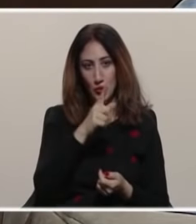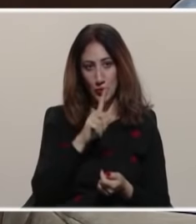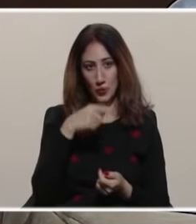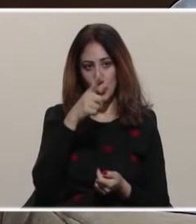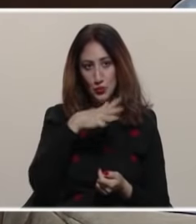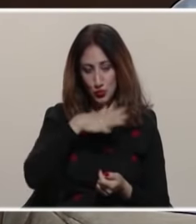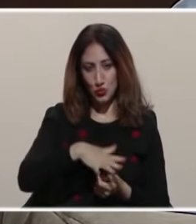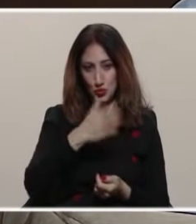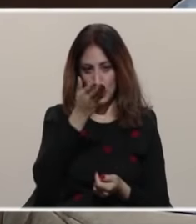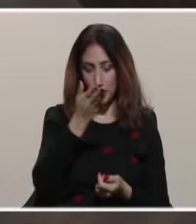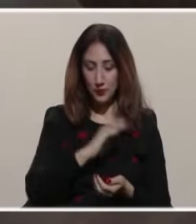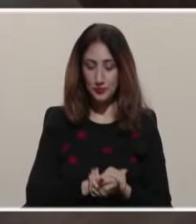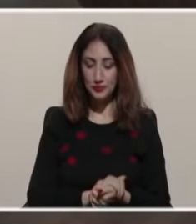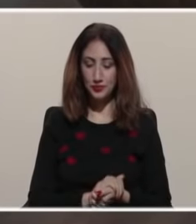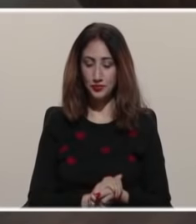مولانا. على بركة الله. تسلم يا